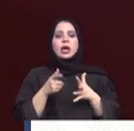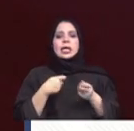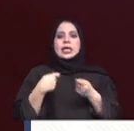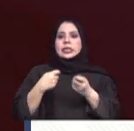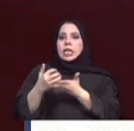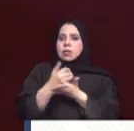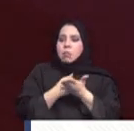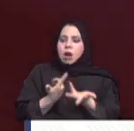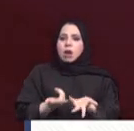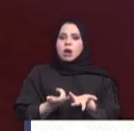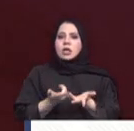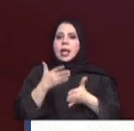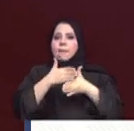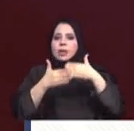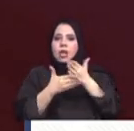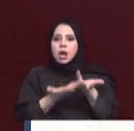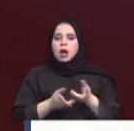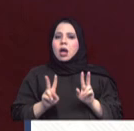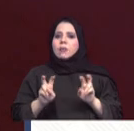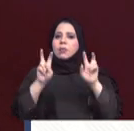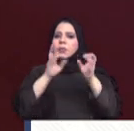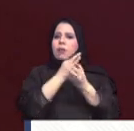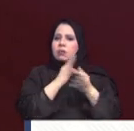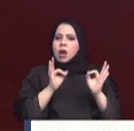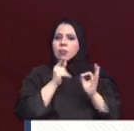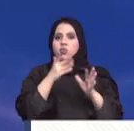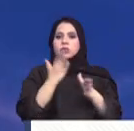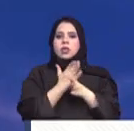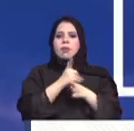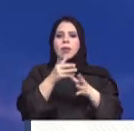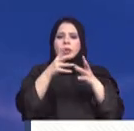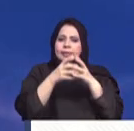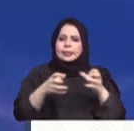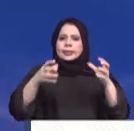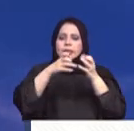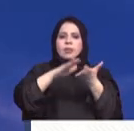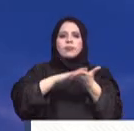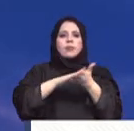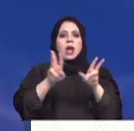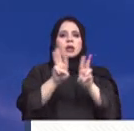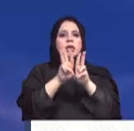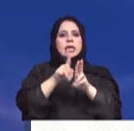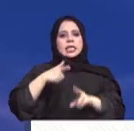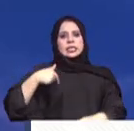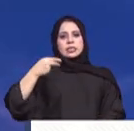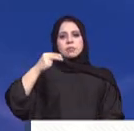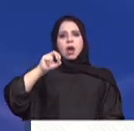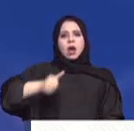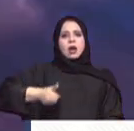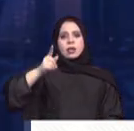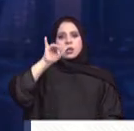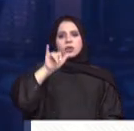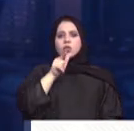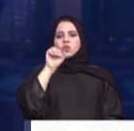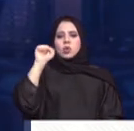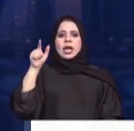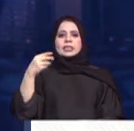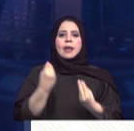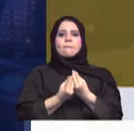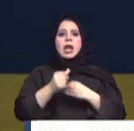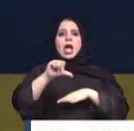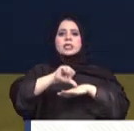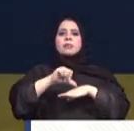الحركه استثماريه جاء ذلك خلال عرض حول منصه عقاري قدم لمجلس امانه العاصمه